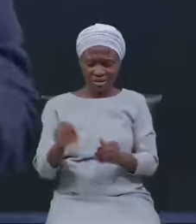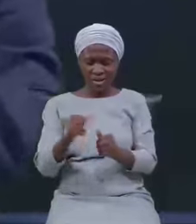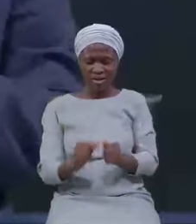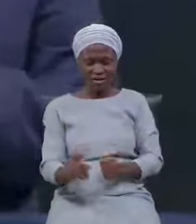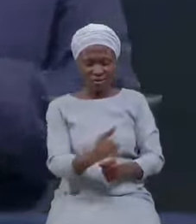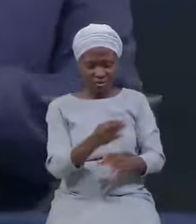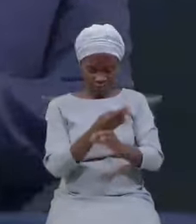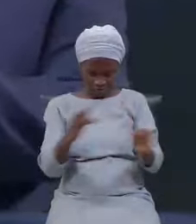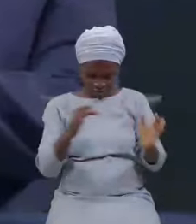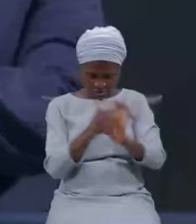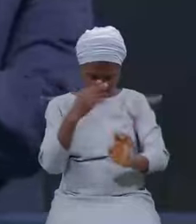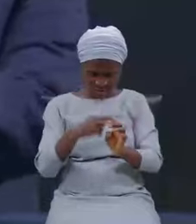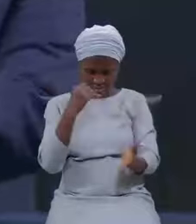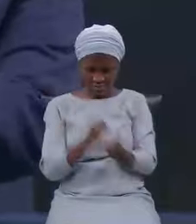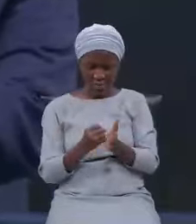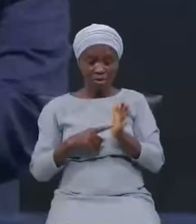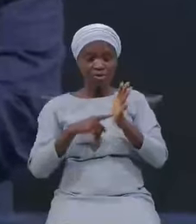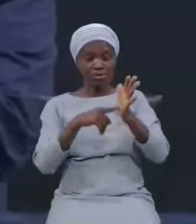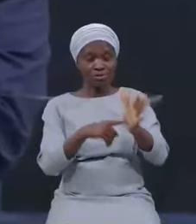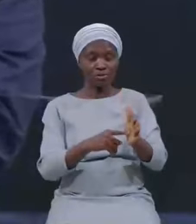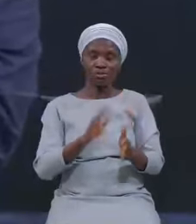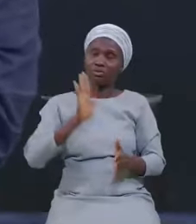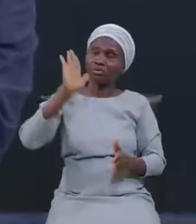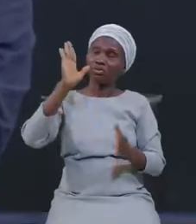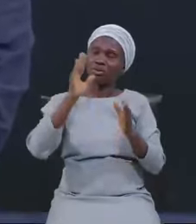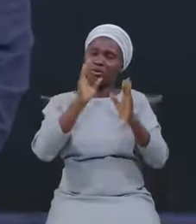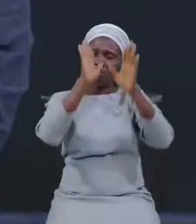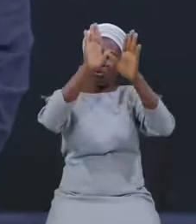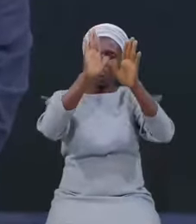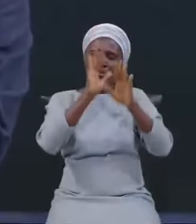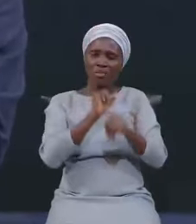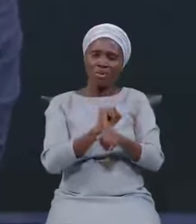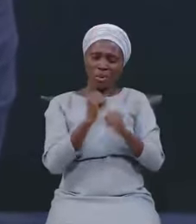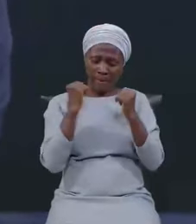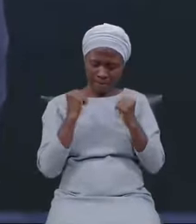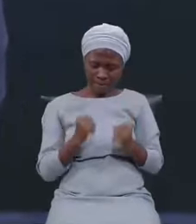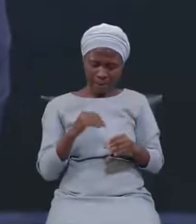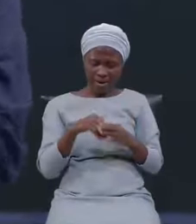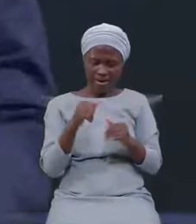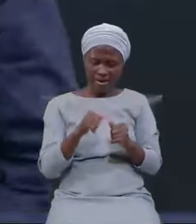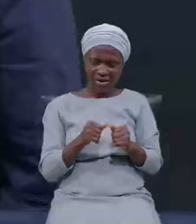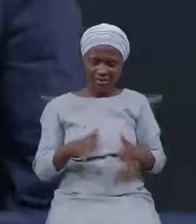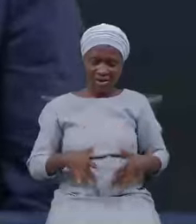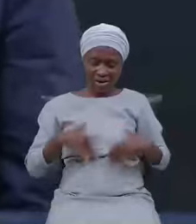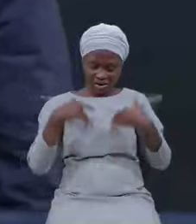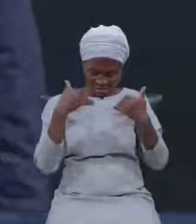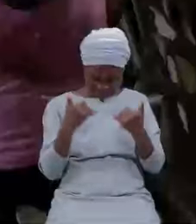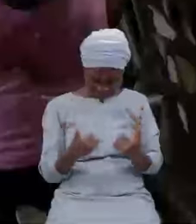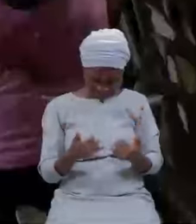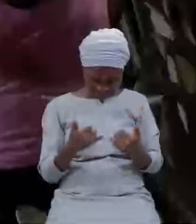Manifeste puissance miraculeuse dans chaque vie, maintenant même, au nom de Jésus.